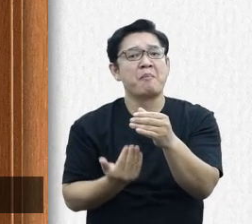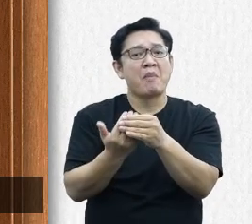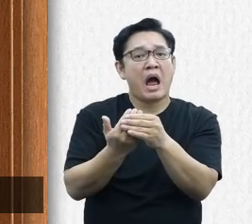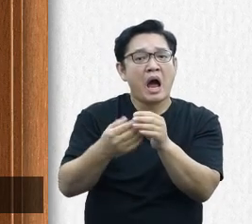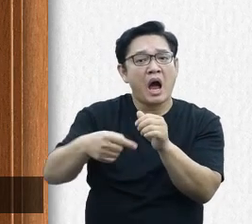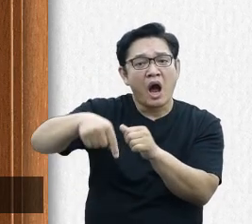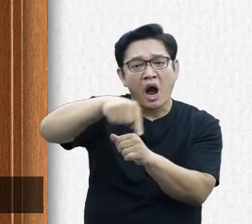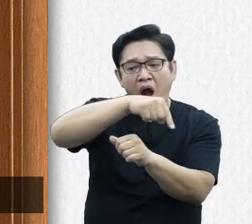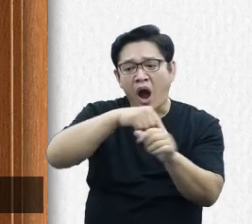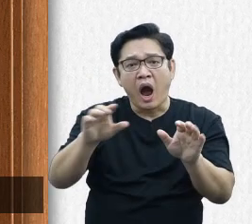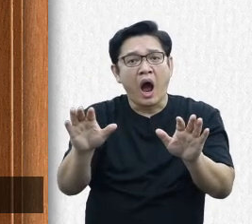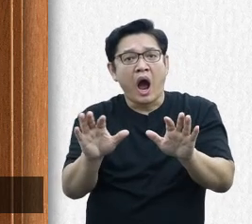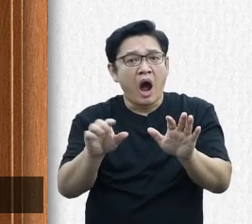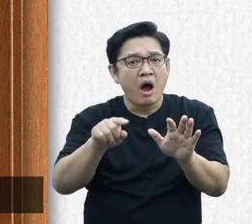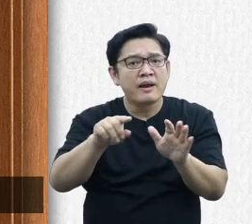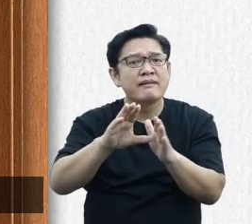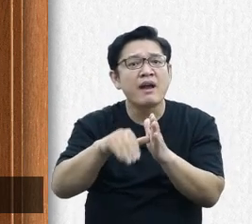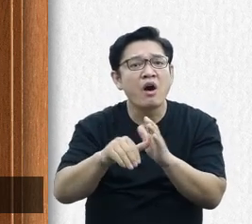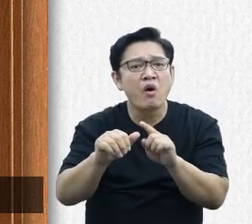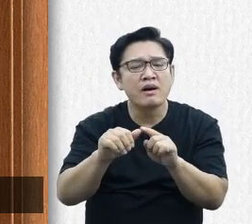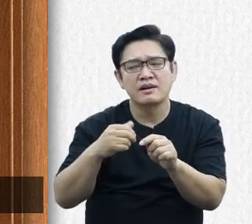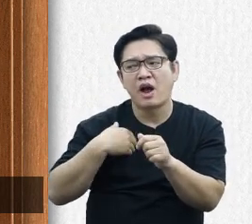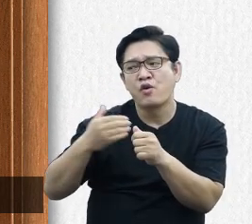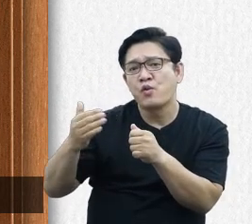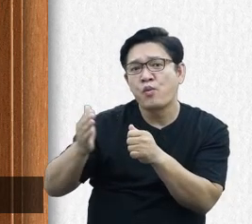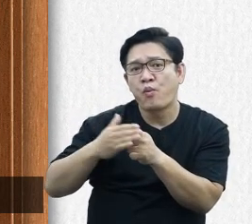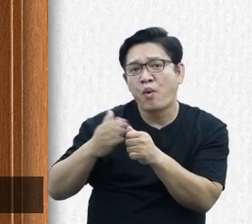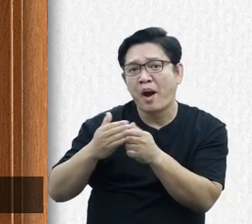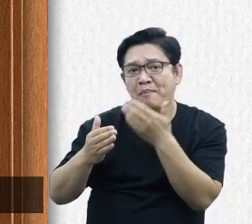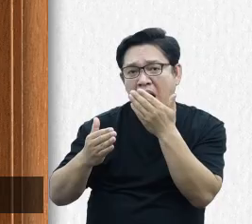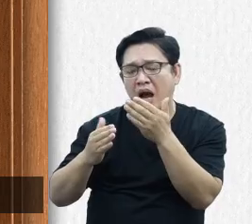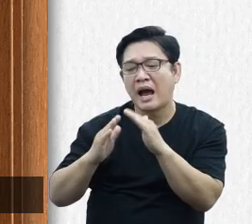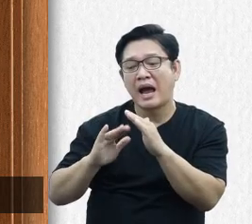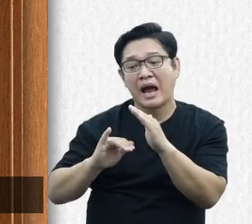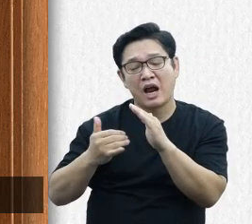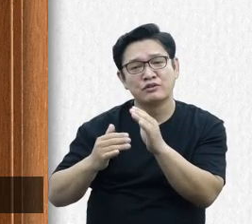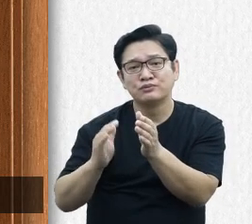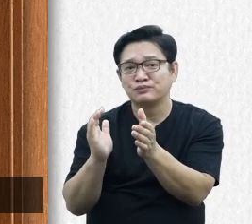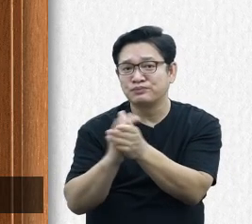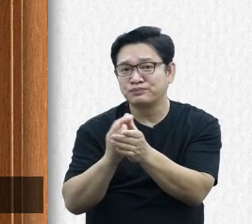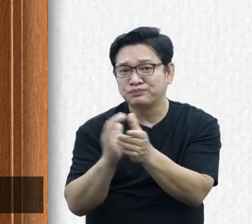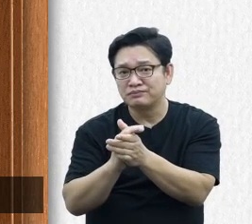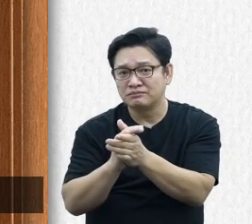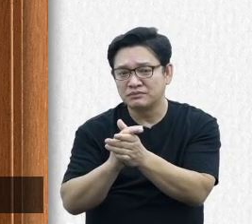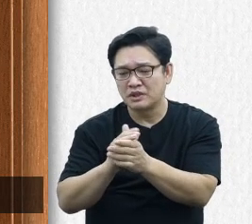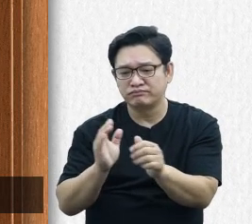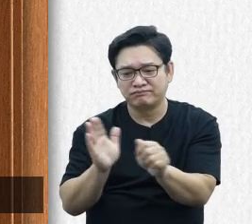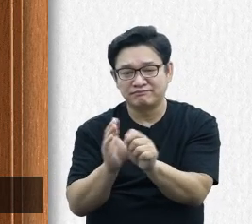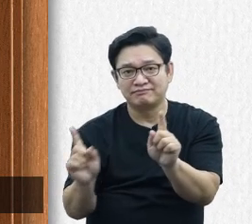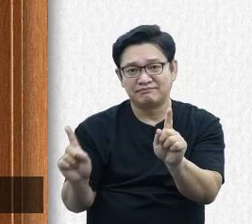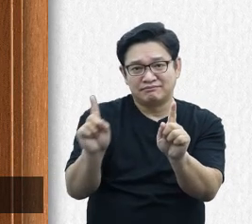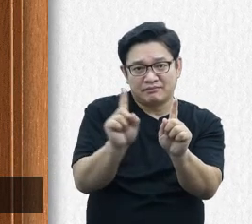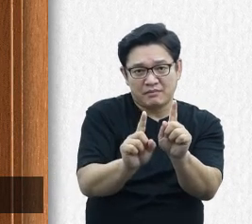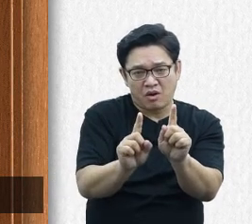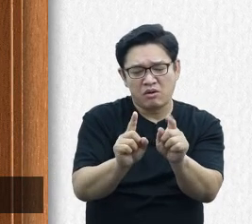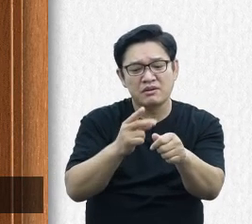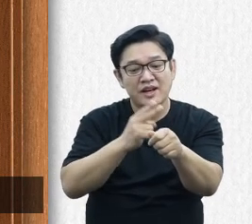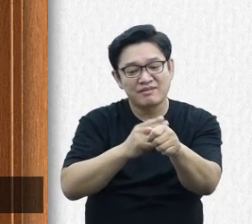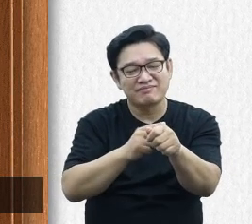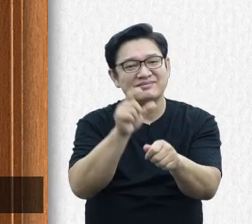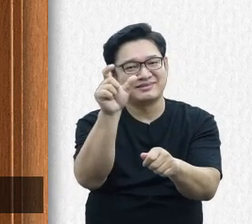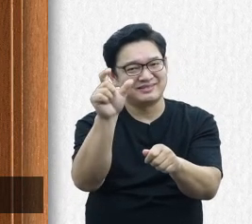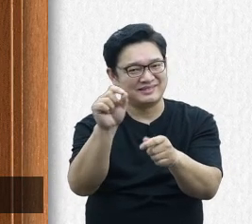내가 사고를 당했거나 위험에 빠졌을 때 나를 도와줄 수 있는 가족이나 친구, 활동 지원사 선생님